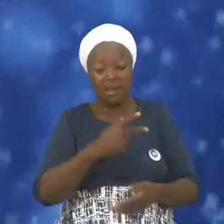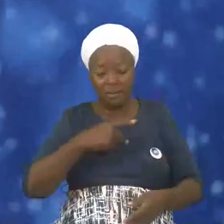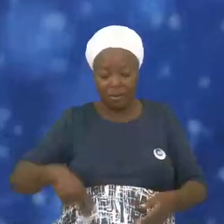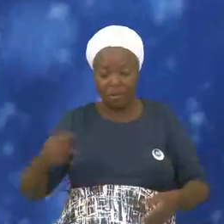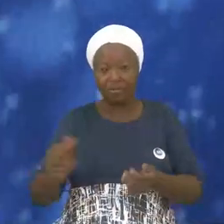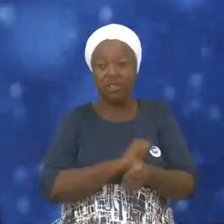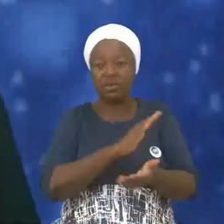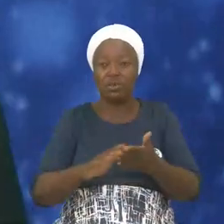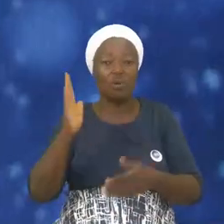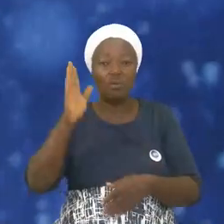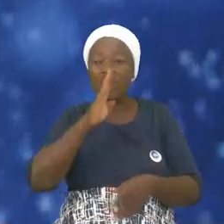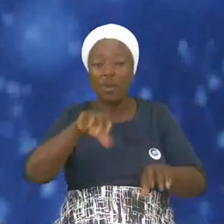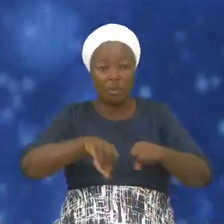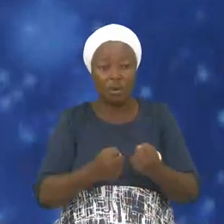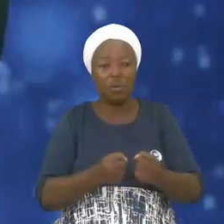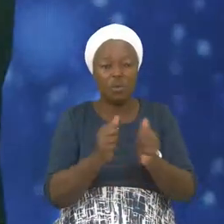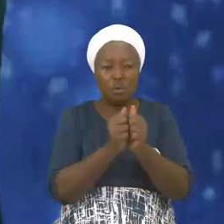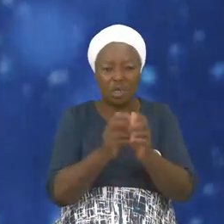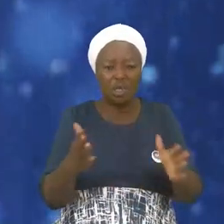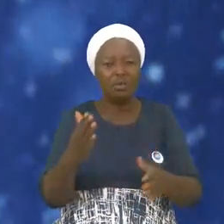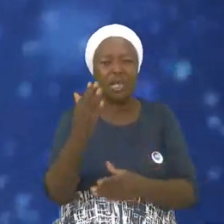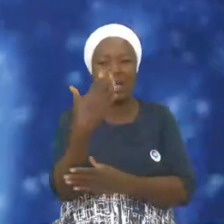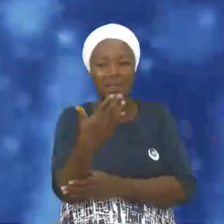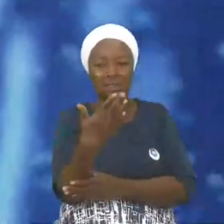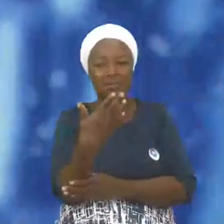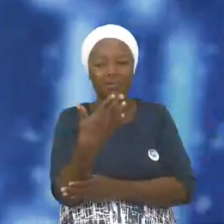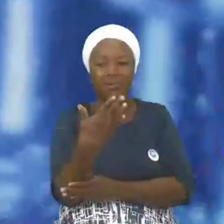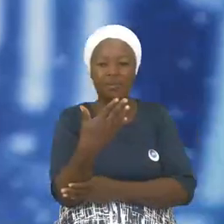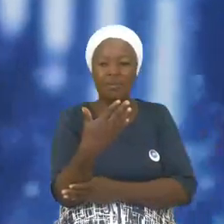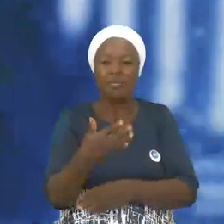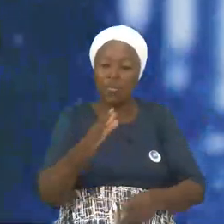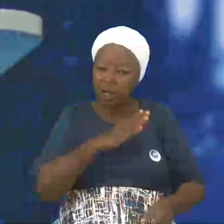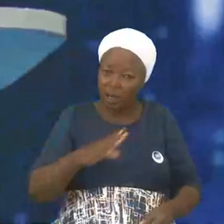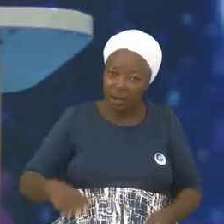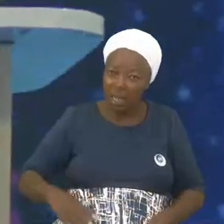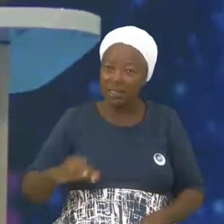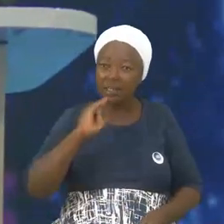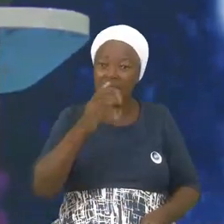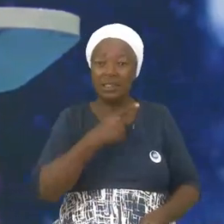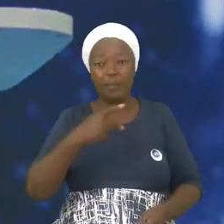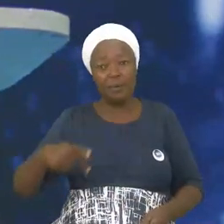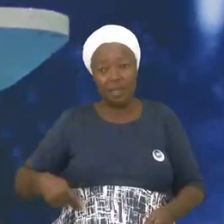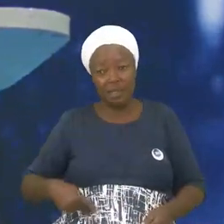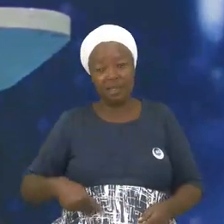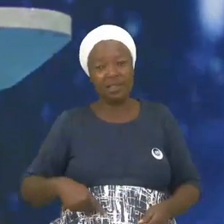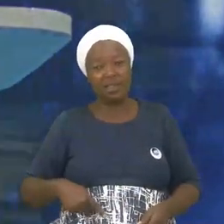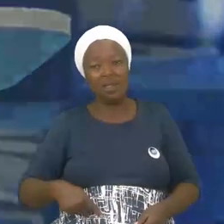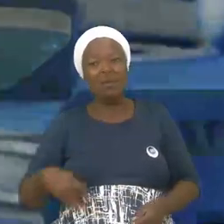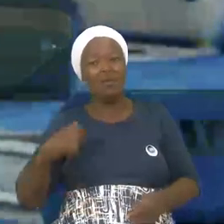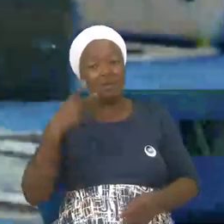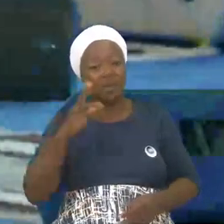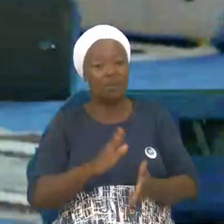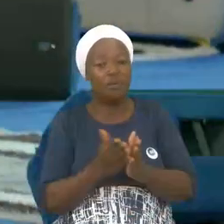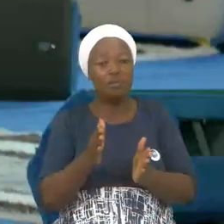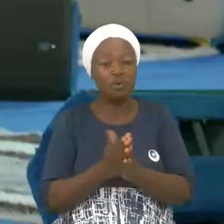On nous dit ici, ce prince de perdition, il sera brisé sans l'effort d'aucune main.